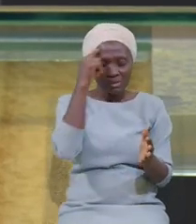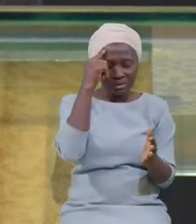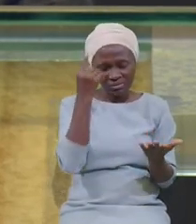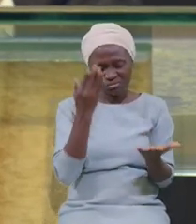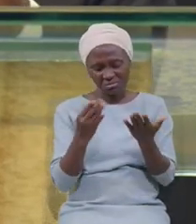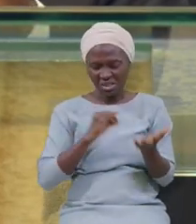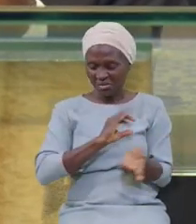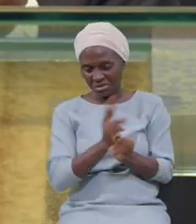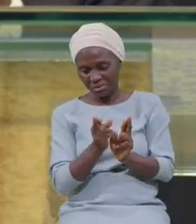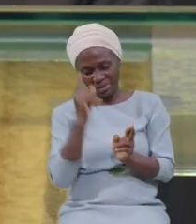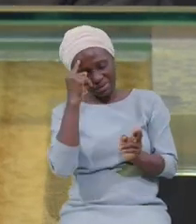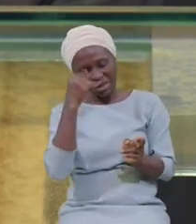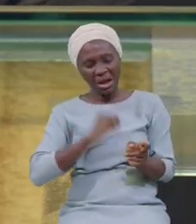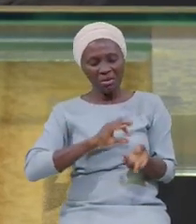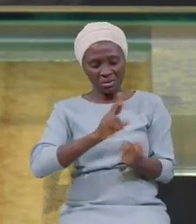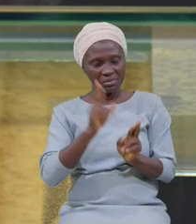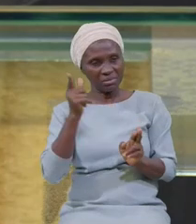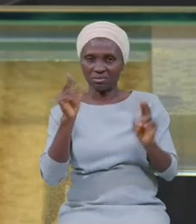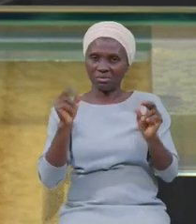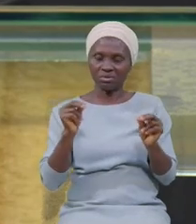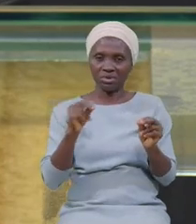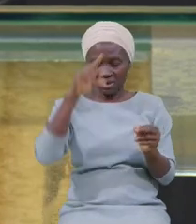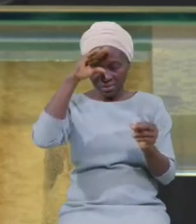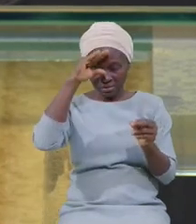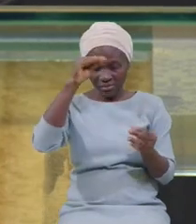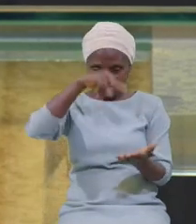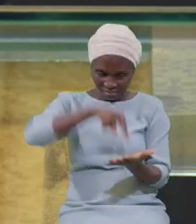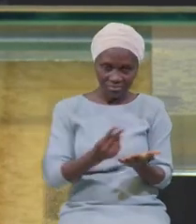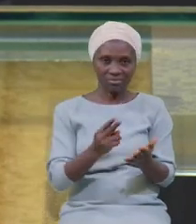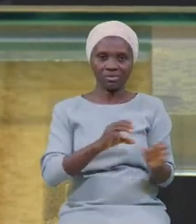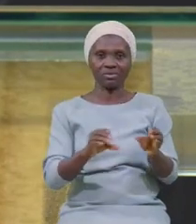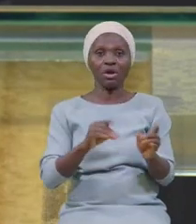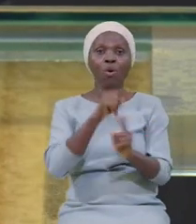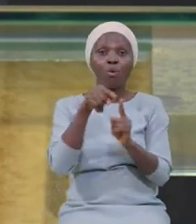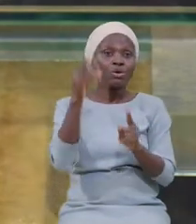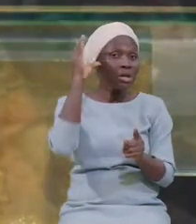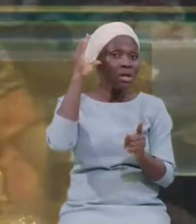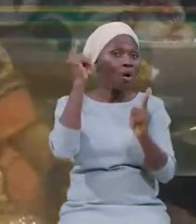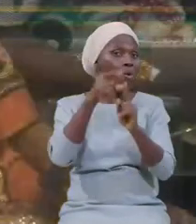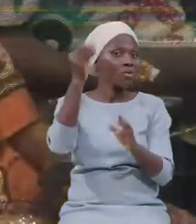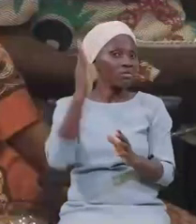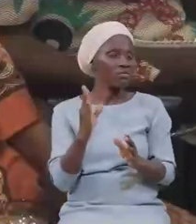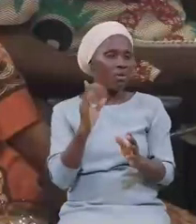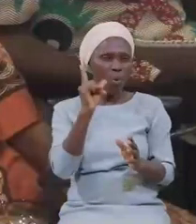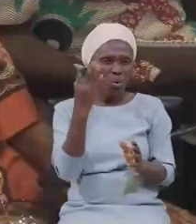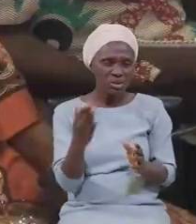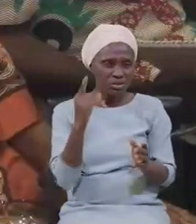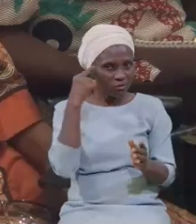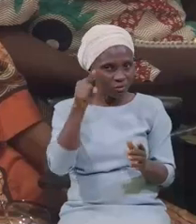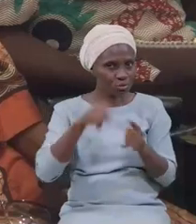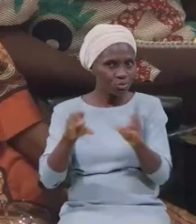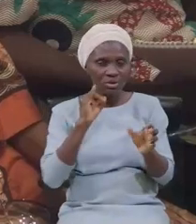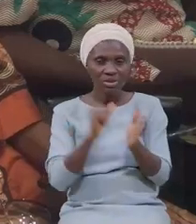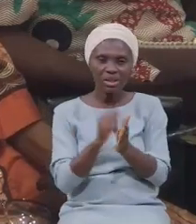il s'est repenti. Lorsque vous entendez la parole de Dieu, il n'y a qu'une seule chose à faire, il faut obéir, il faut obéir.